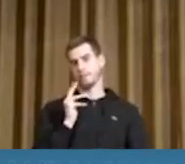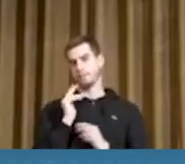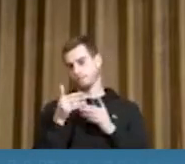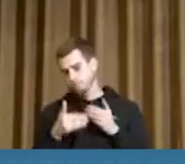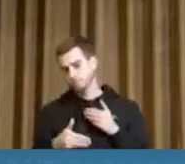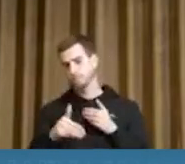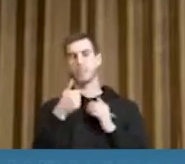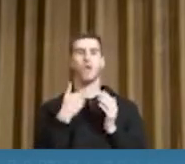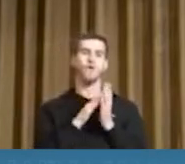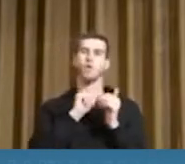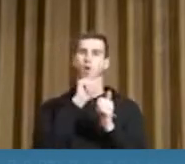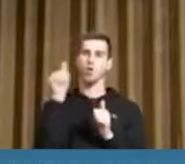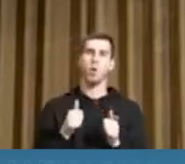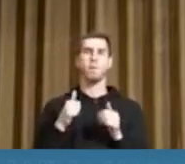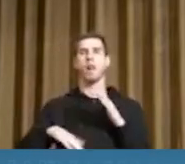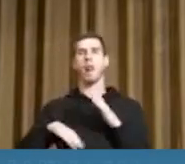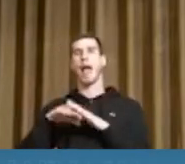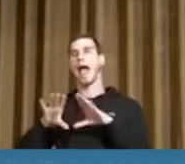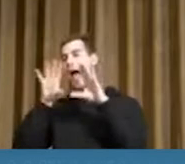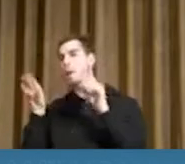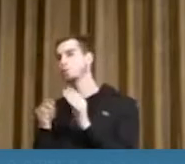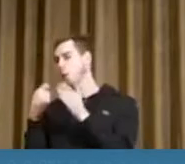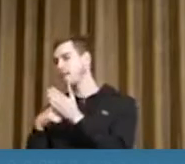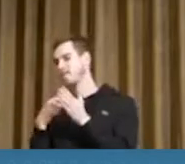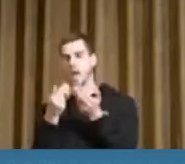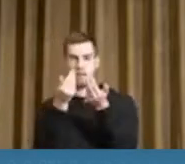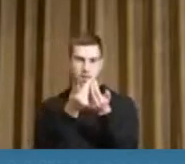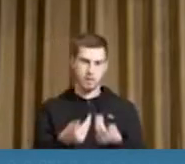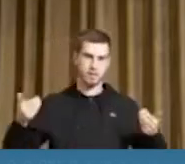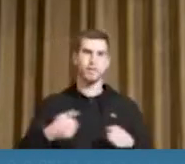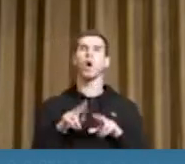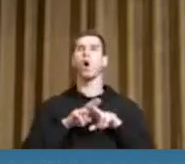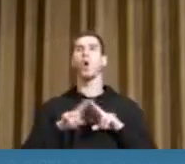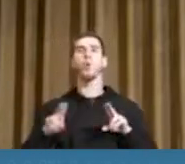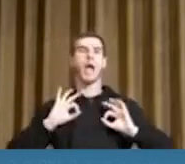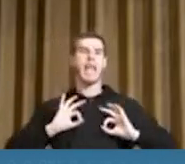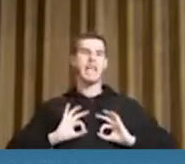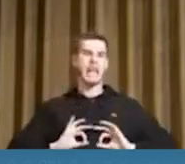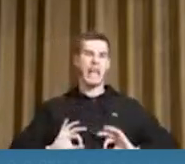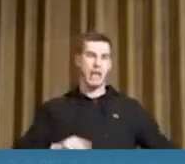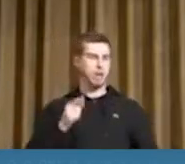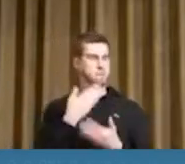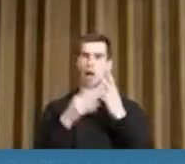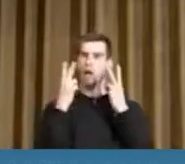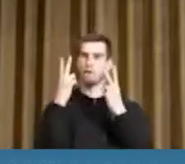nochmal gesondert dann auch von den Absolutwerten angucken. Dann Ruhe-EKG, ein ganz wichtiger Punkt, Herzfrequenz. Wilhelm, ich glaube, wir